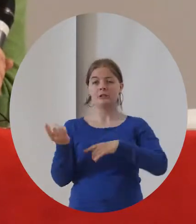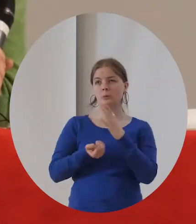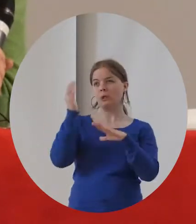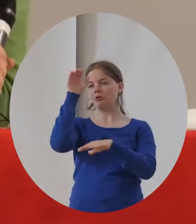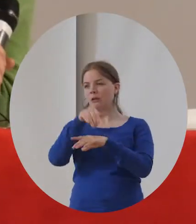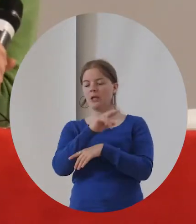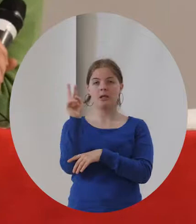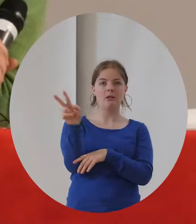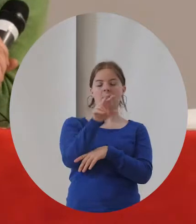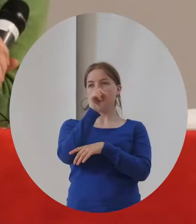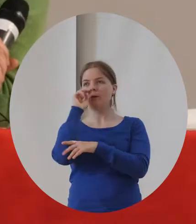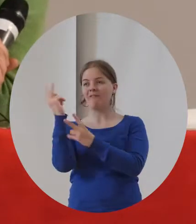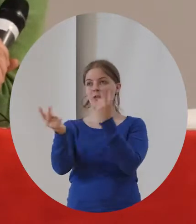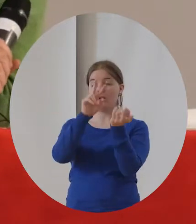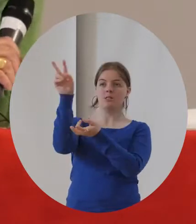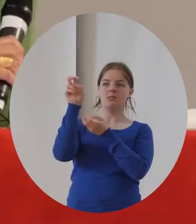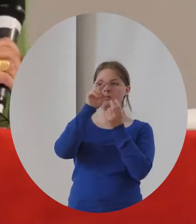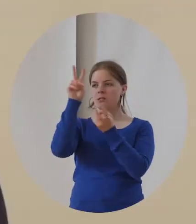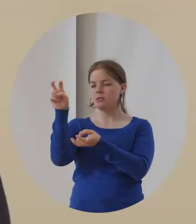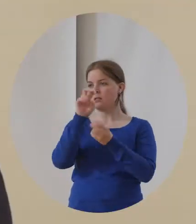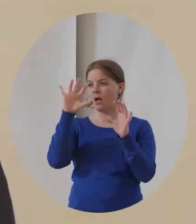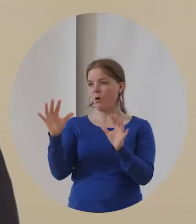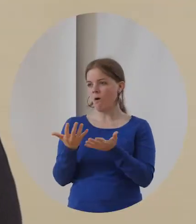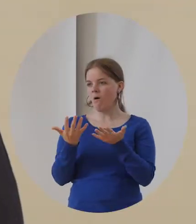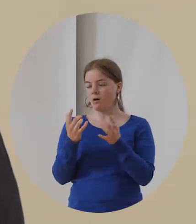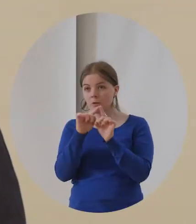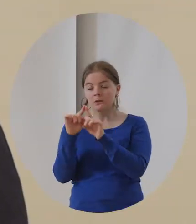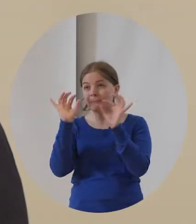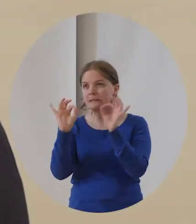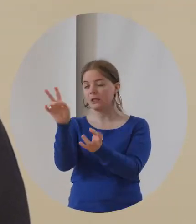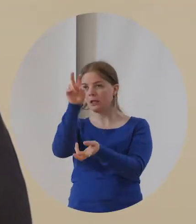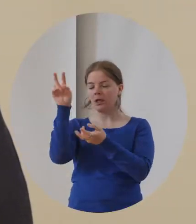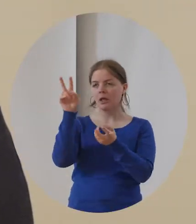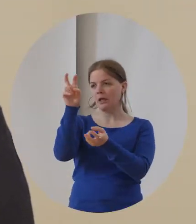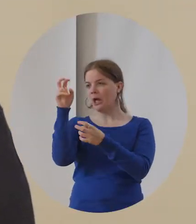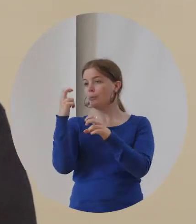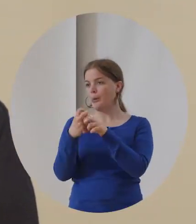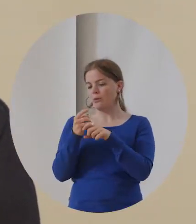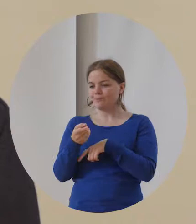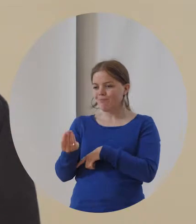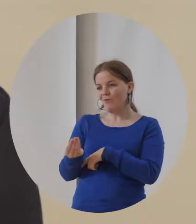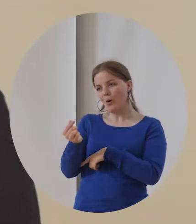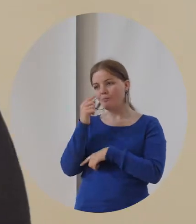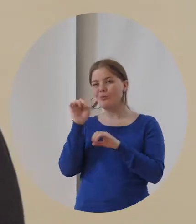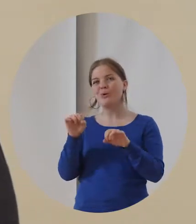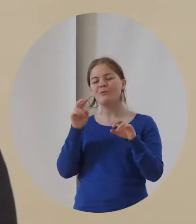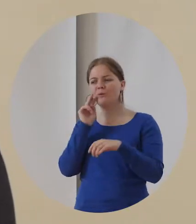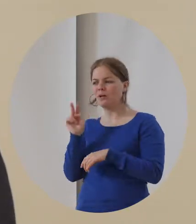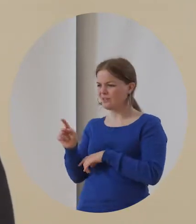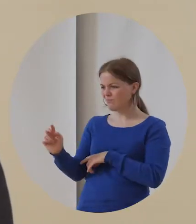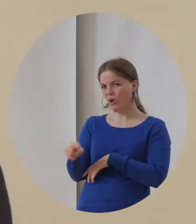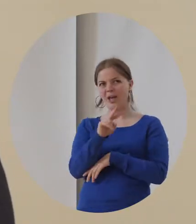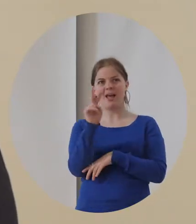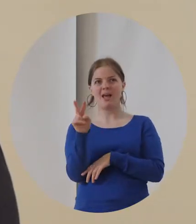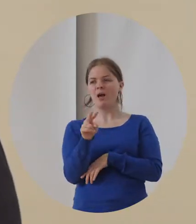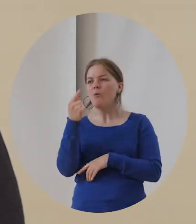à capter l'information visuelle, à ce qui se trouve en face de nous. Et donc on a on pourrait penser un peu à un